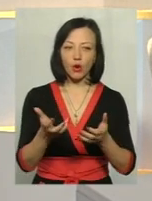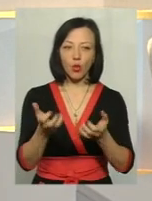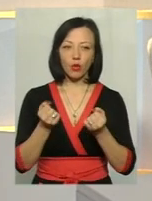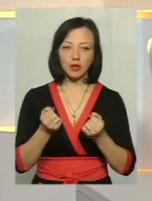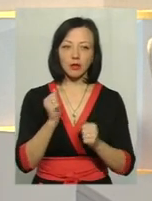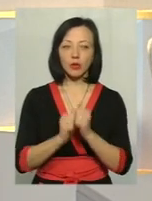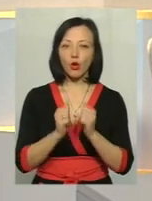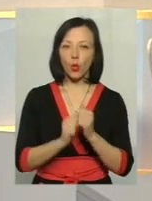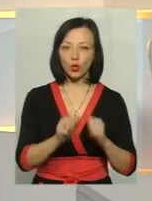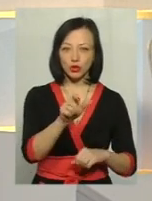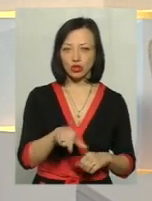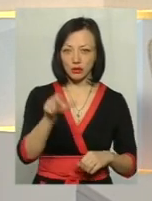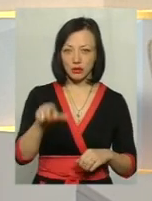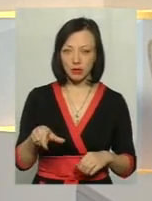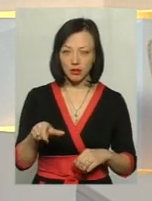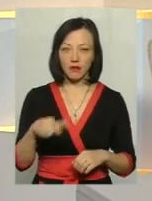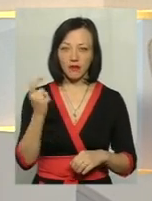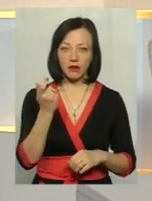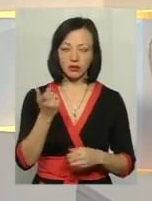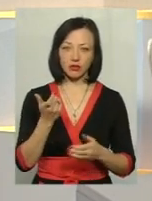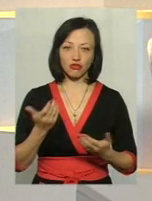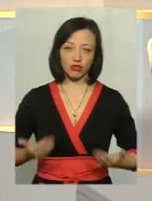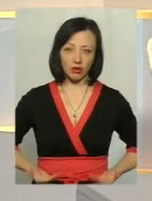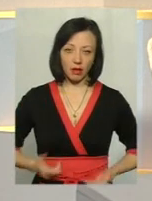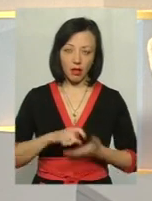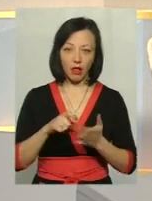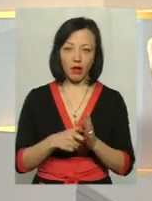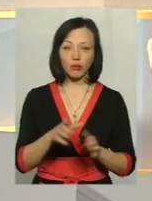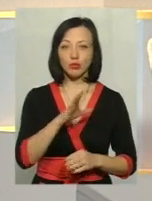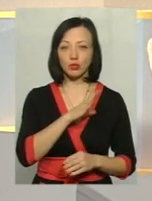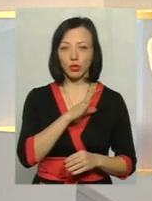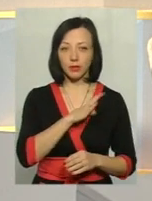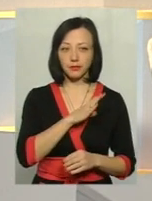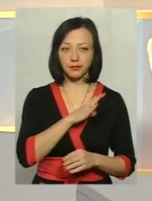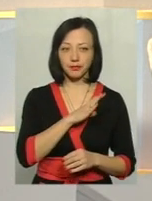кожен мешканець, кожен власник житла, були